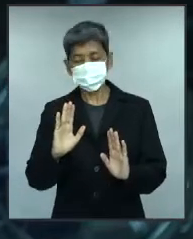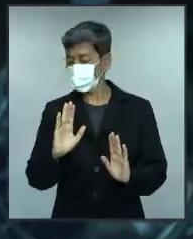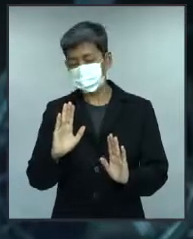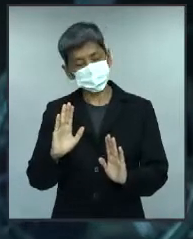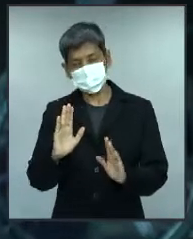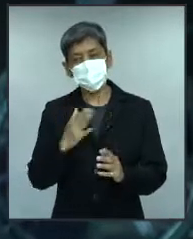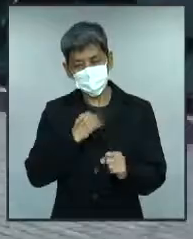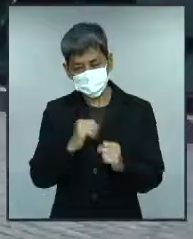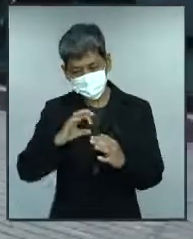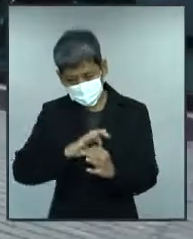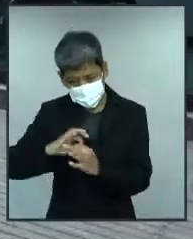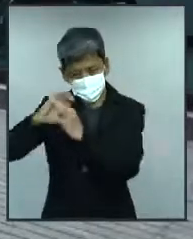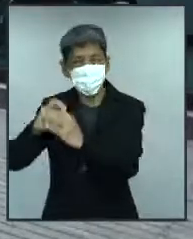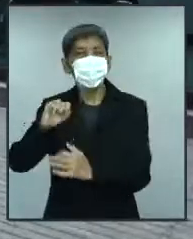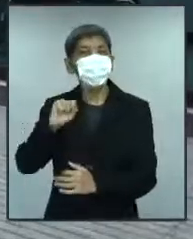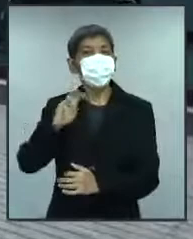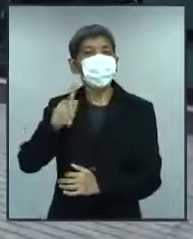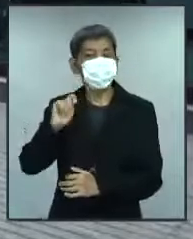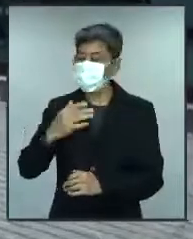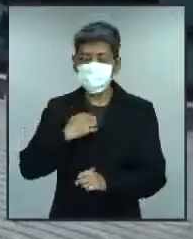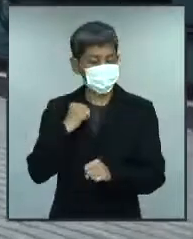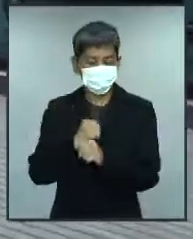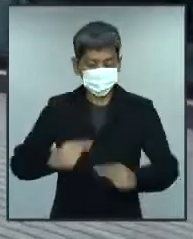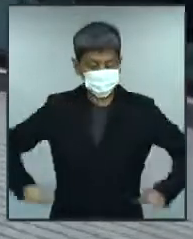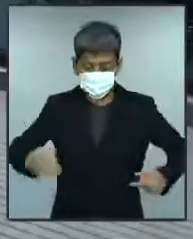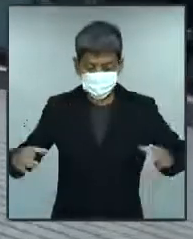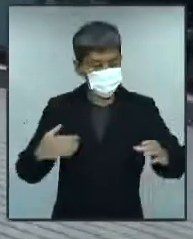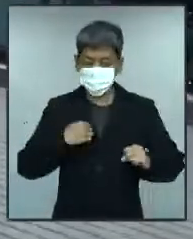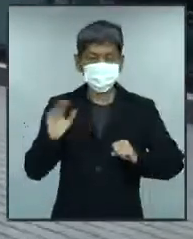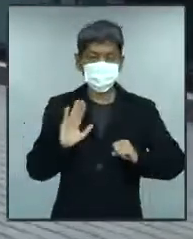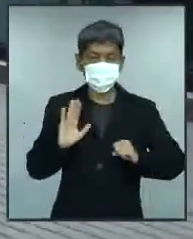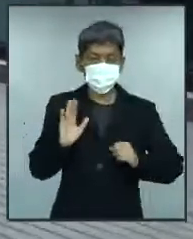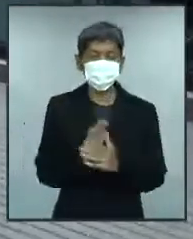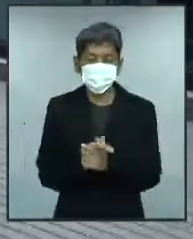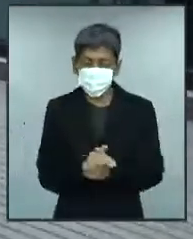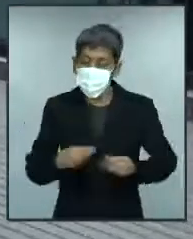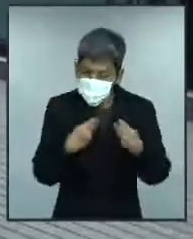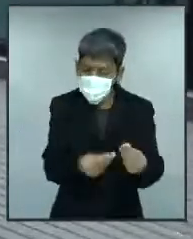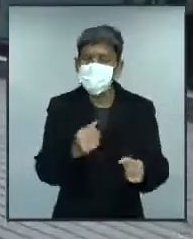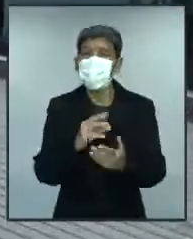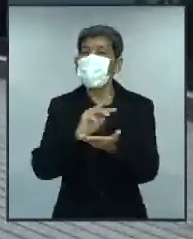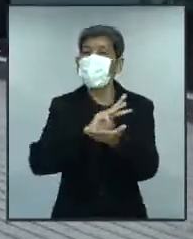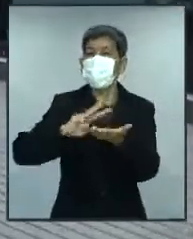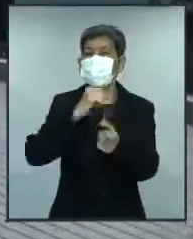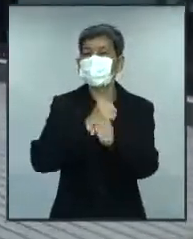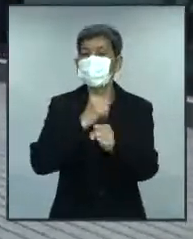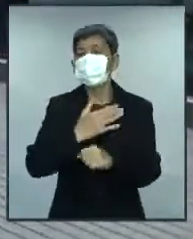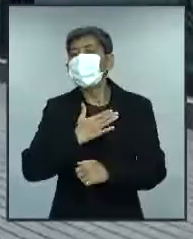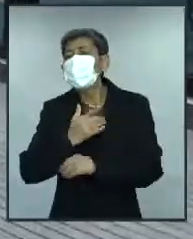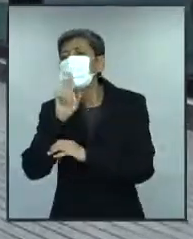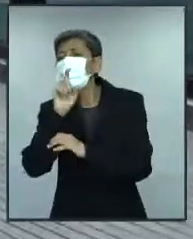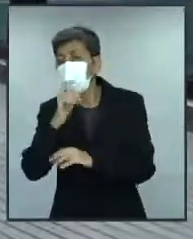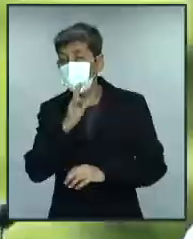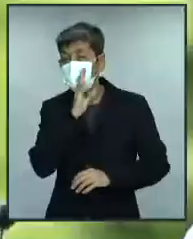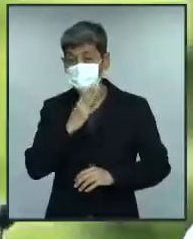เองที่เราอยู่ในใต้สวช.เนี่ยเราไม่ได้มีนโยบายที่ผลิตให้อย่างนั้น ก็ต้องไปที่ตัวแทน ใช่ใช่ใช่ ผมถามเพิ่ม